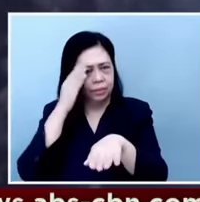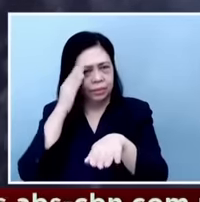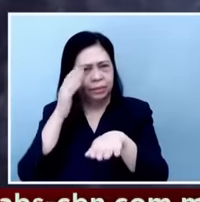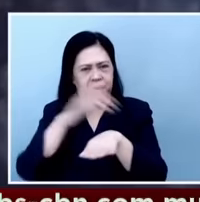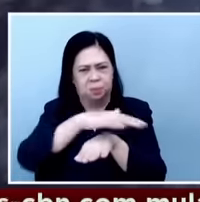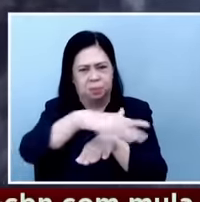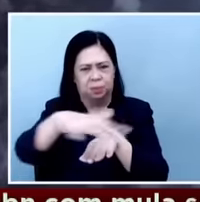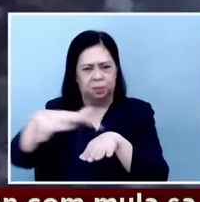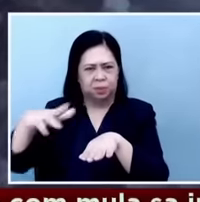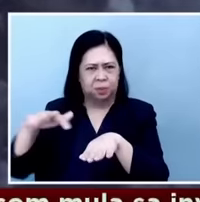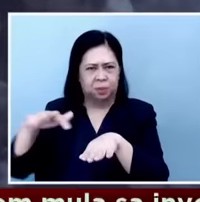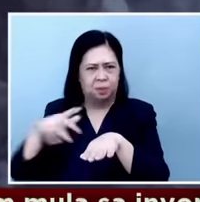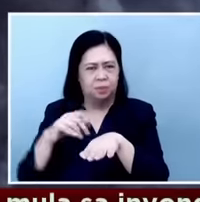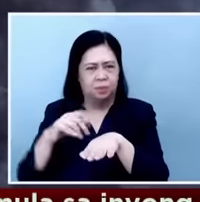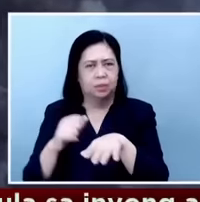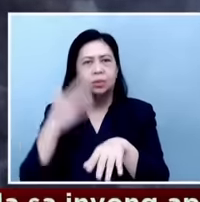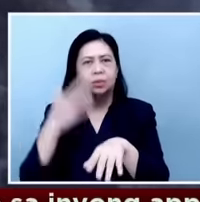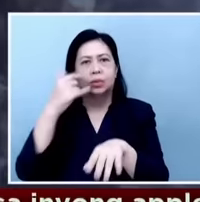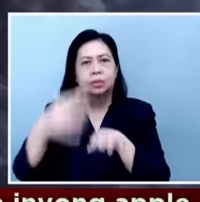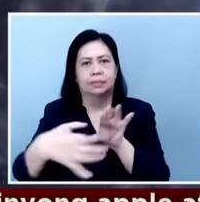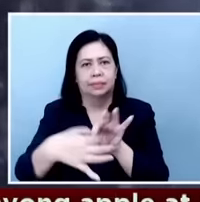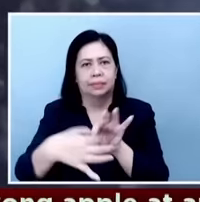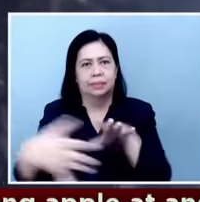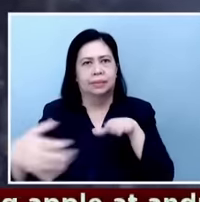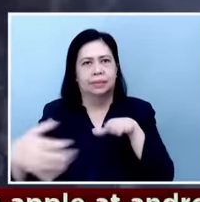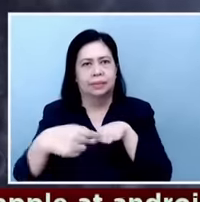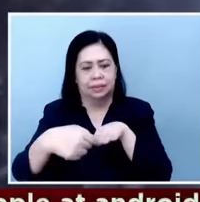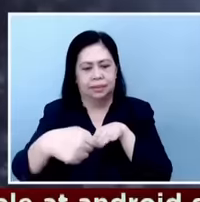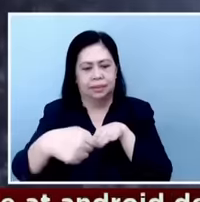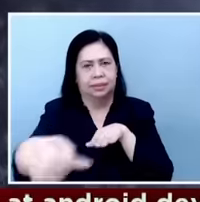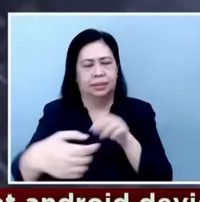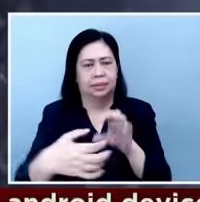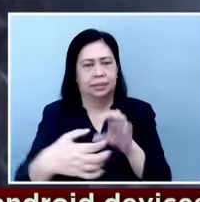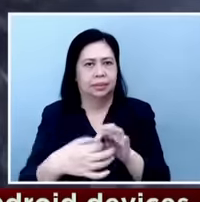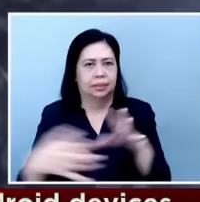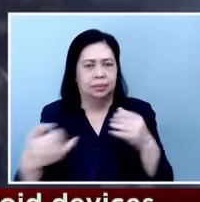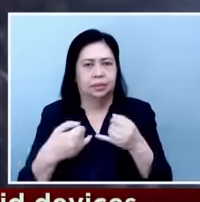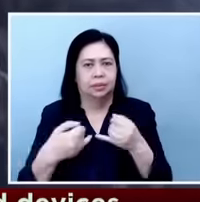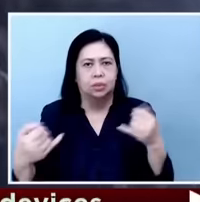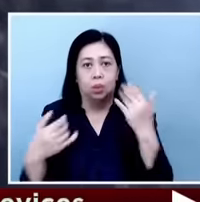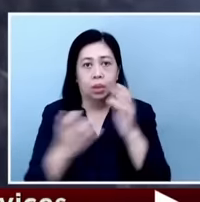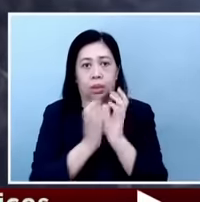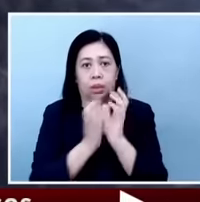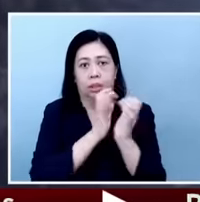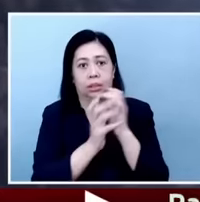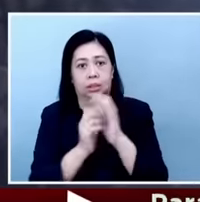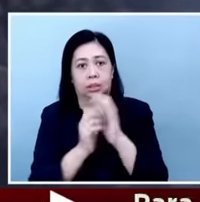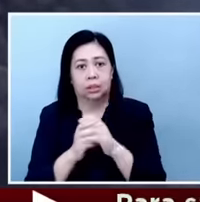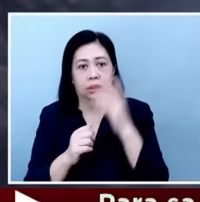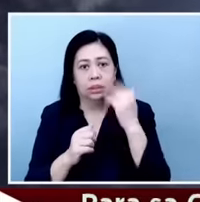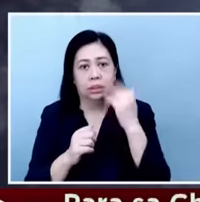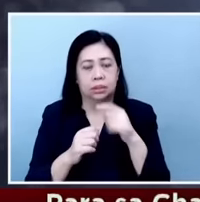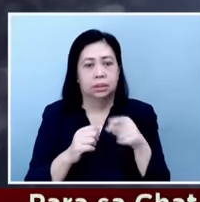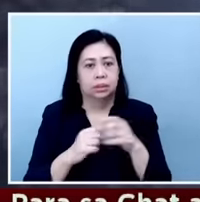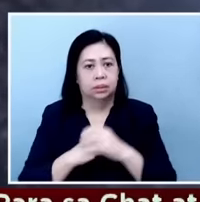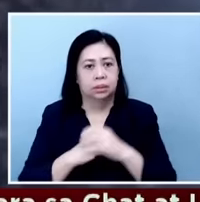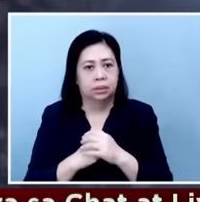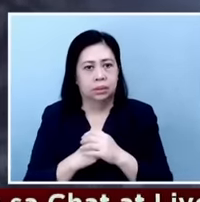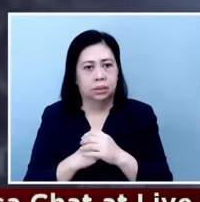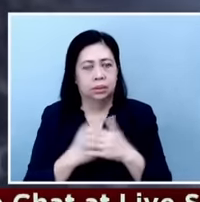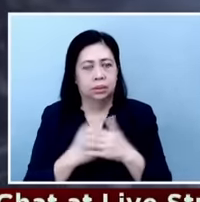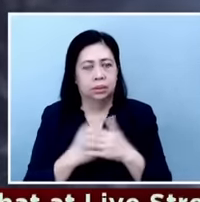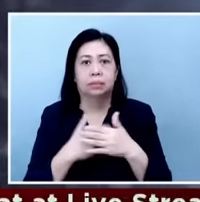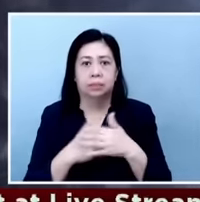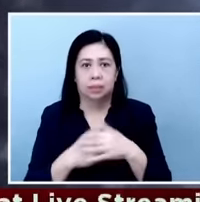na naputol ang lubid ng andas. Pero kaya po nagkakagulo ay dahilan sa nasa may Villalobos